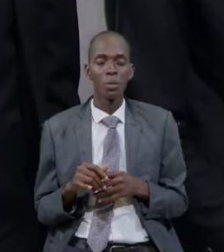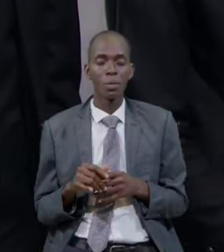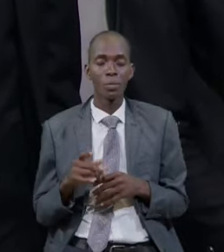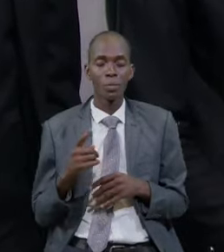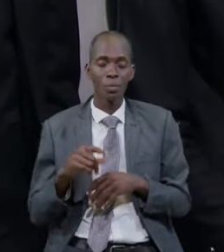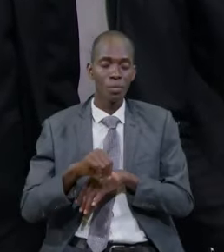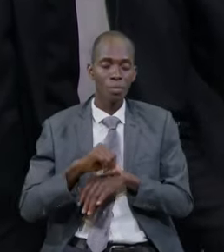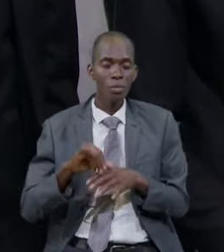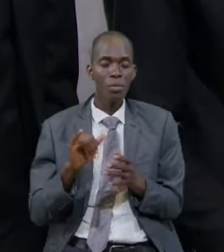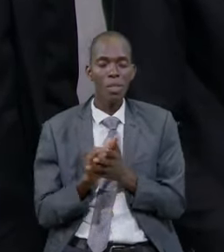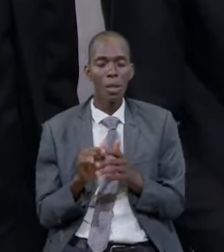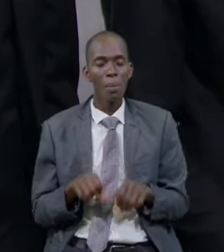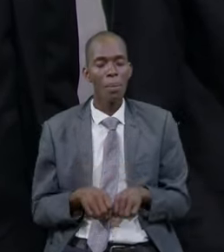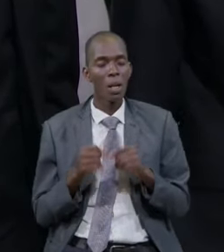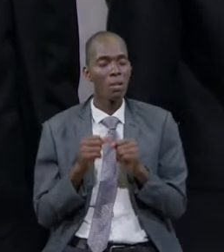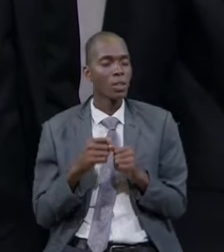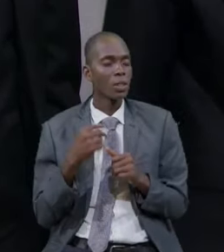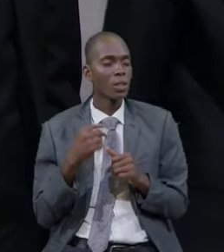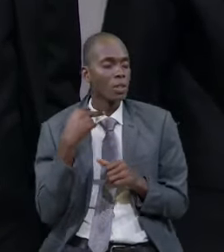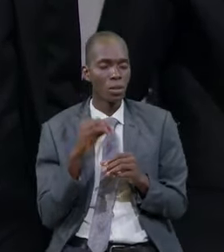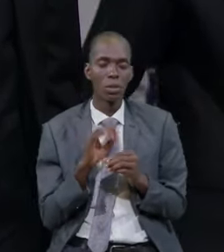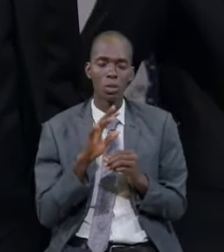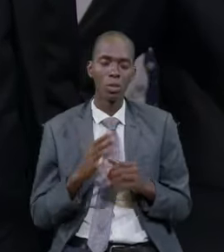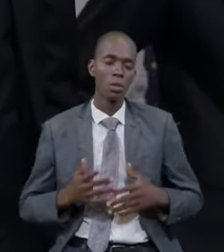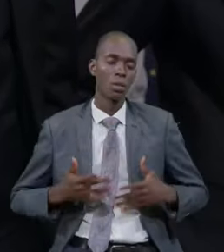l'onction qui brille chaque jour de votre vie,